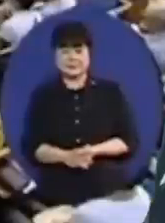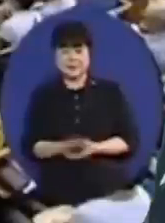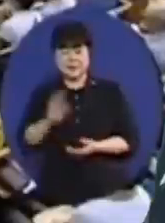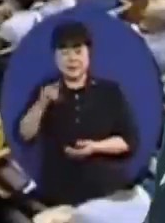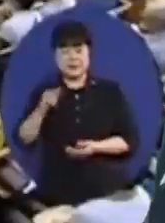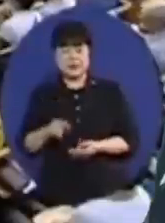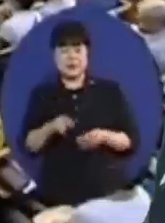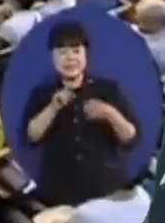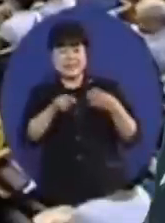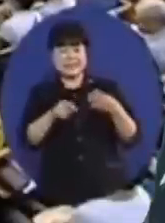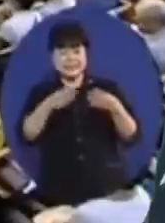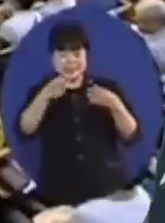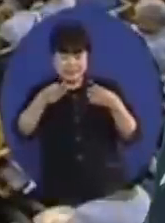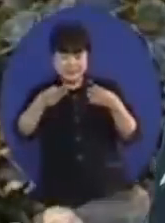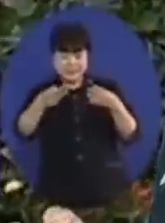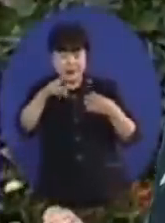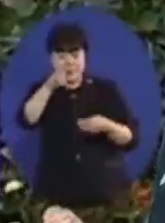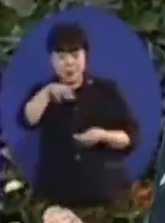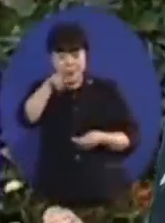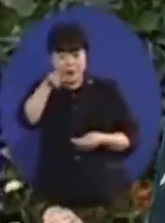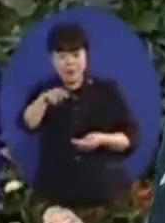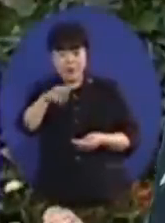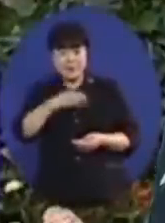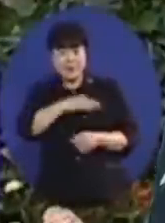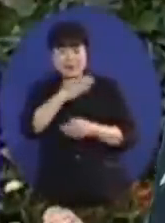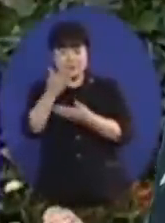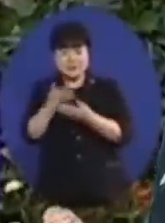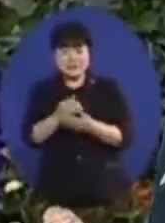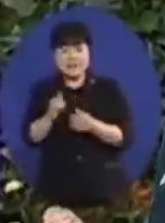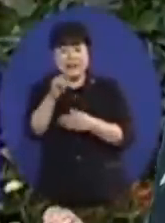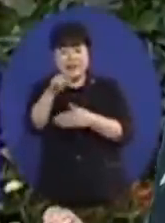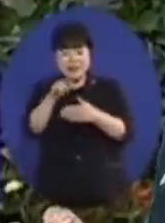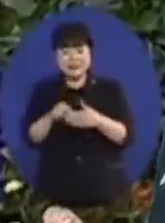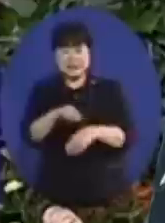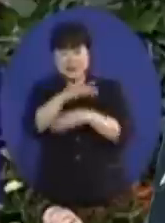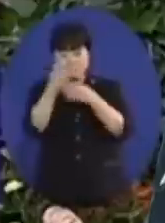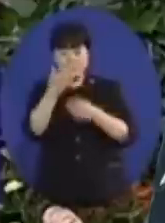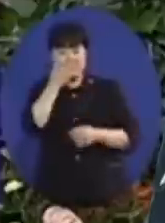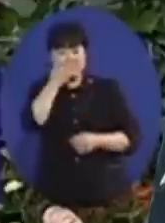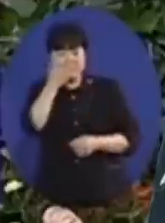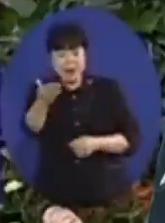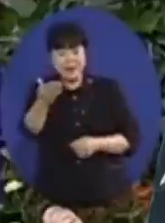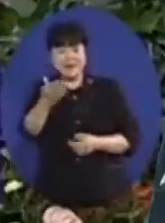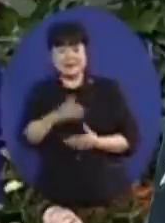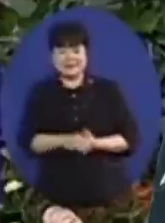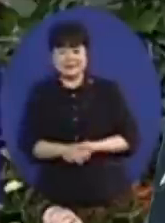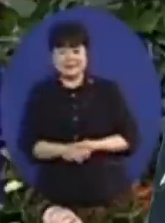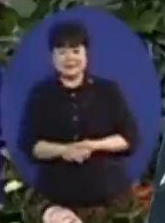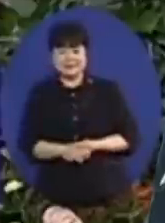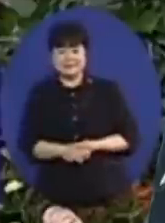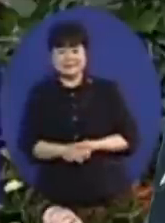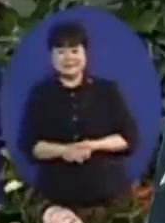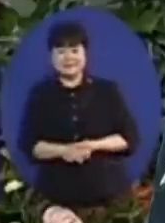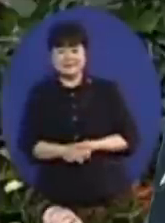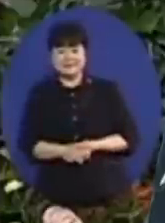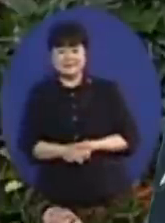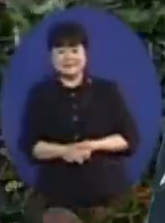빌립보 4장 13절에 이렇게 말합니다 내게 능력 주시는 자 안에서 내가 모든 것을 할 수 있나니라